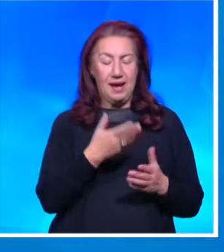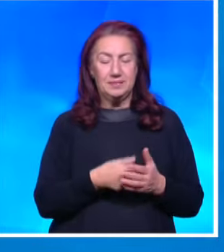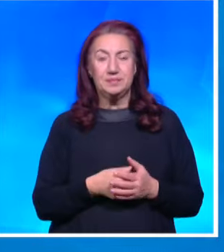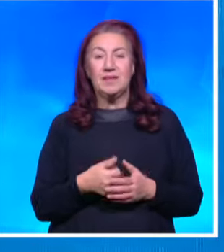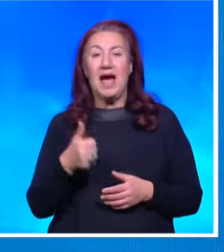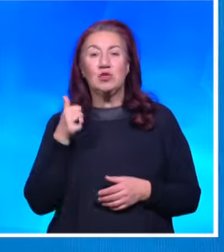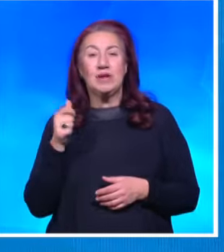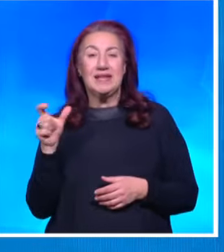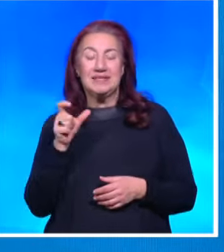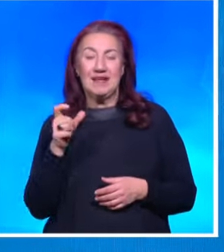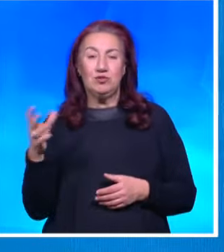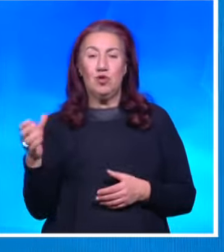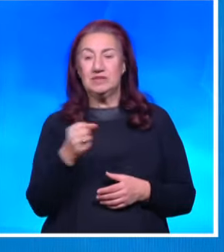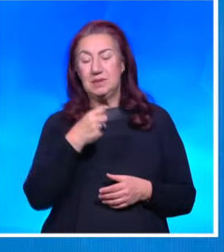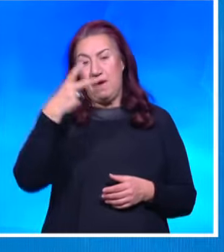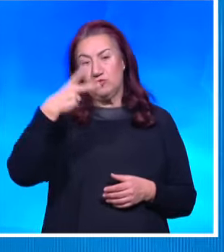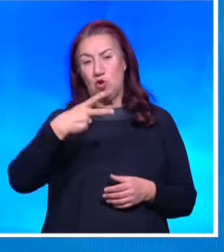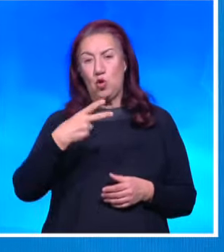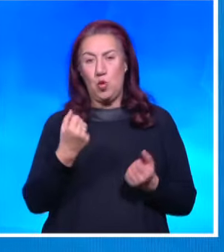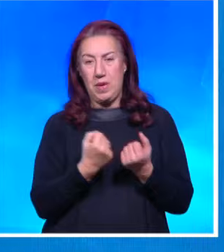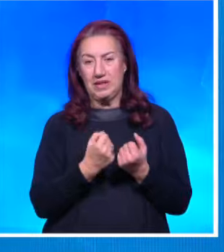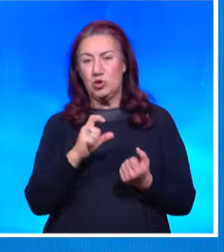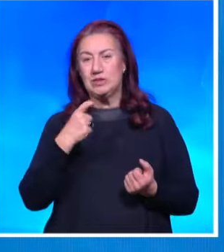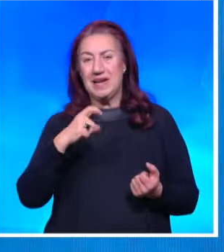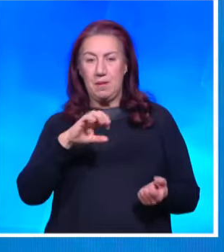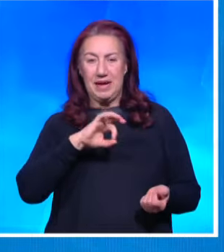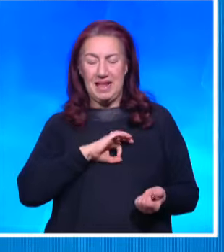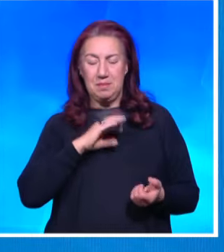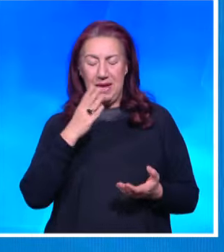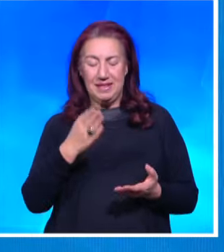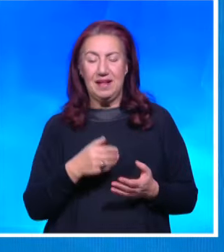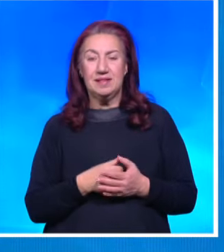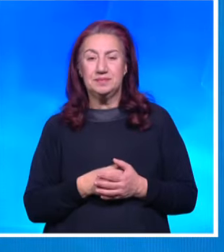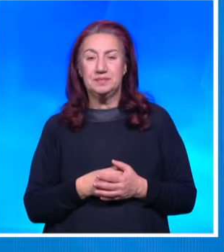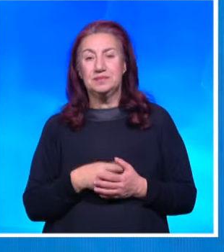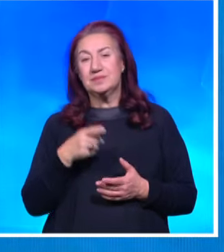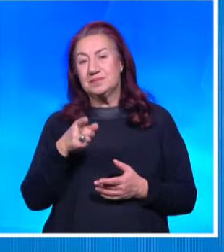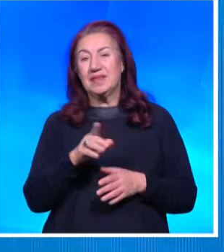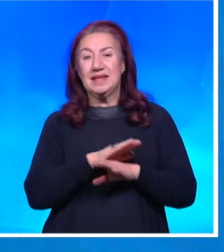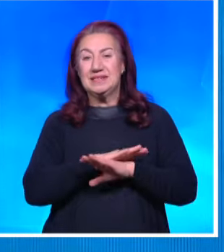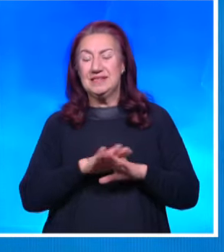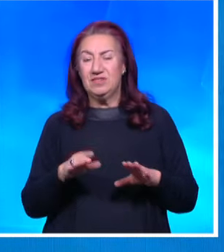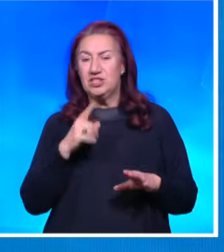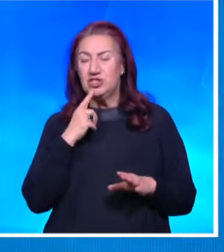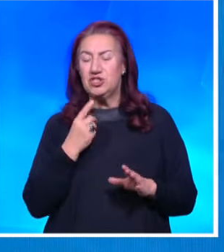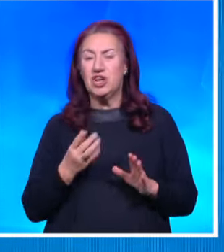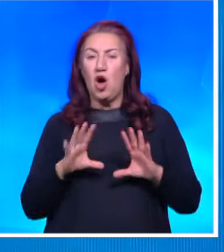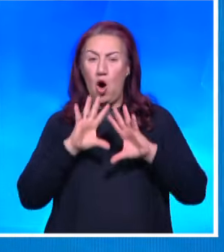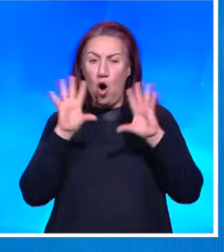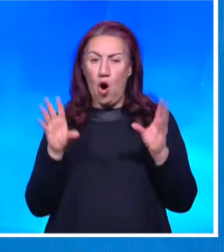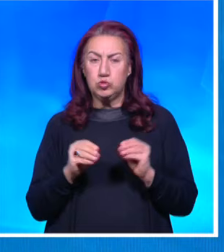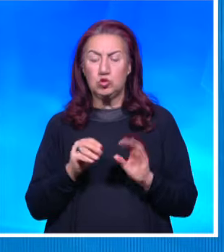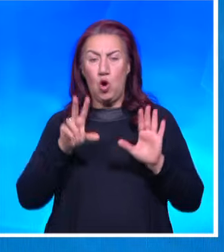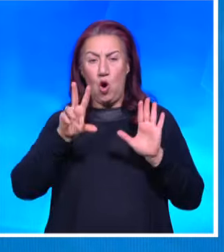стефанова със сребърен медал от европейското първенство по ускорен шах ма за жени в монако българката завърши с актив от осем точки и